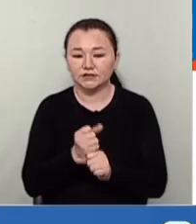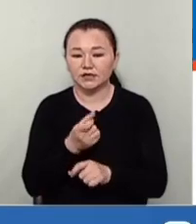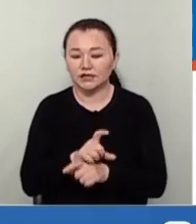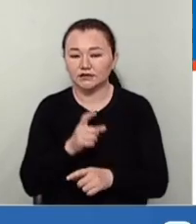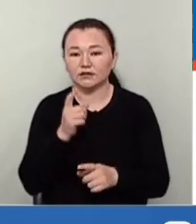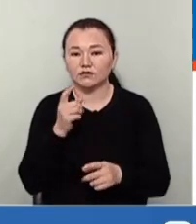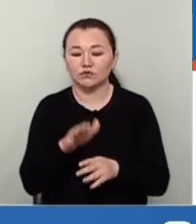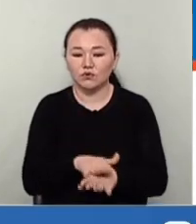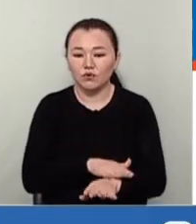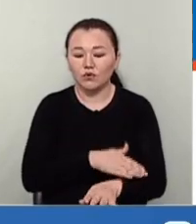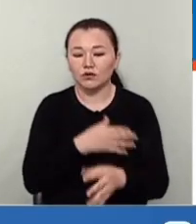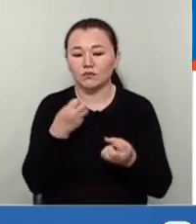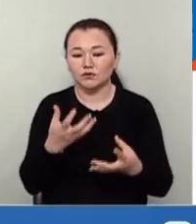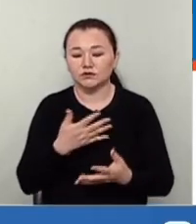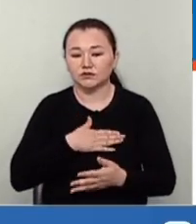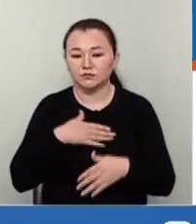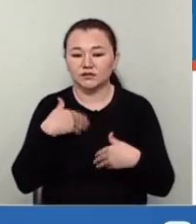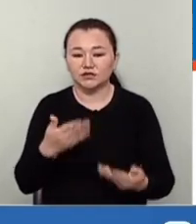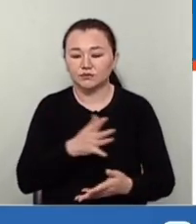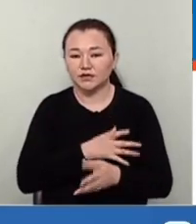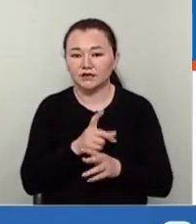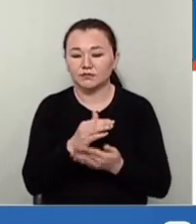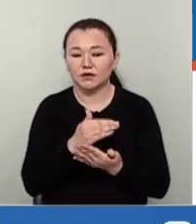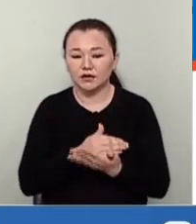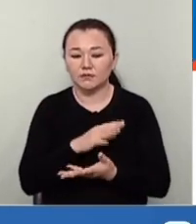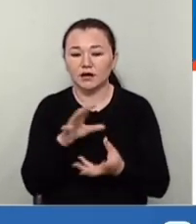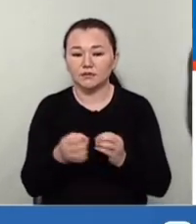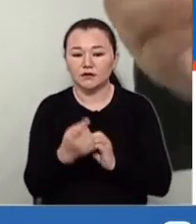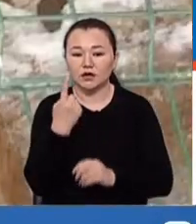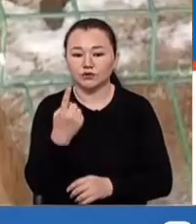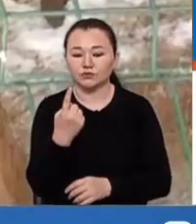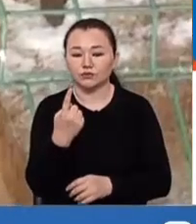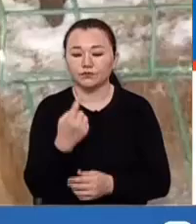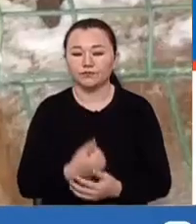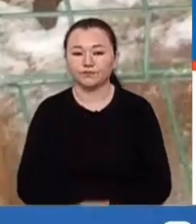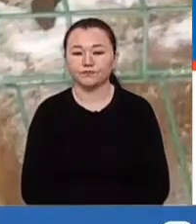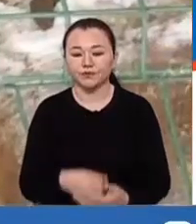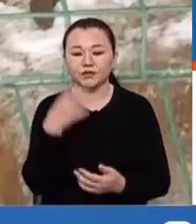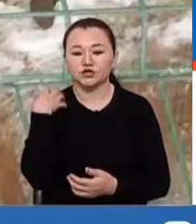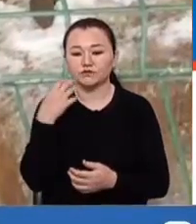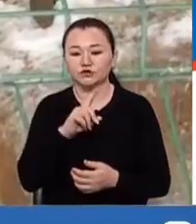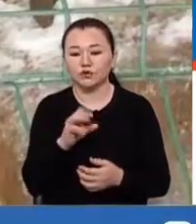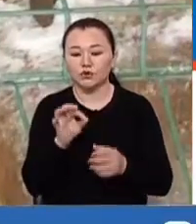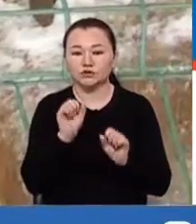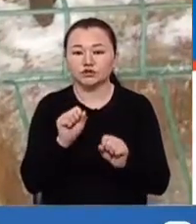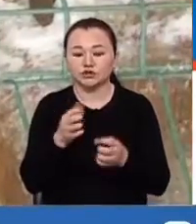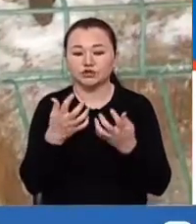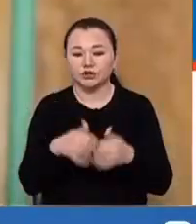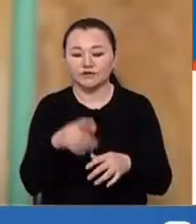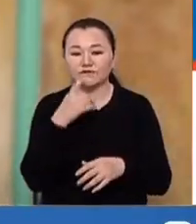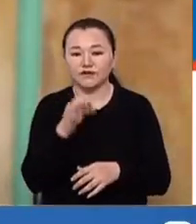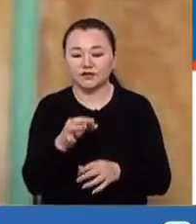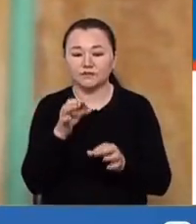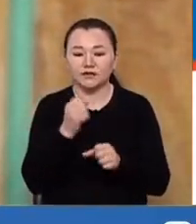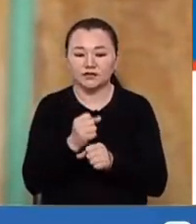нереально. Поэтому просто наше было предложение эти программы объединить в одну. Чиновники и зоозащитники считают верным